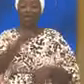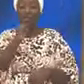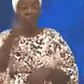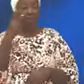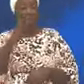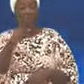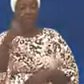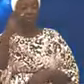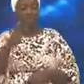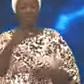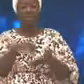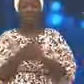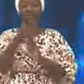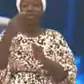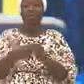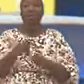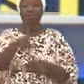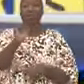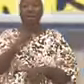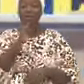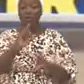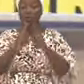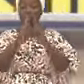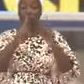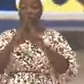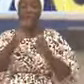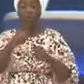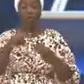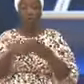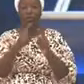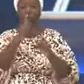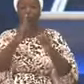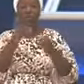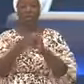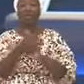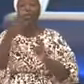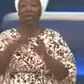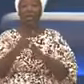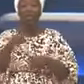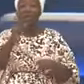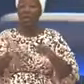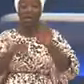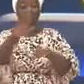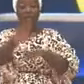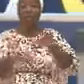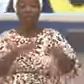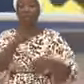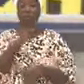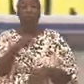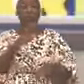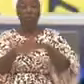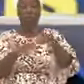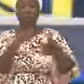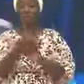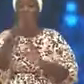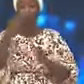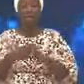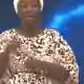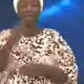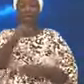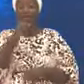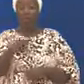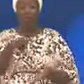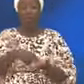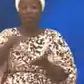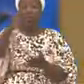tu verras si tu n'arrivais pas parler tu vas parler si tu n'arrivais pas mâché tu va marcher si tu n'arrivais pas à